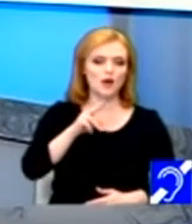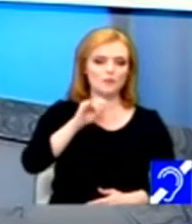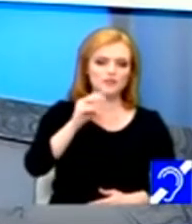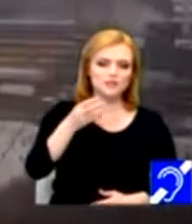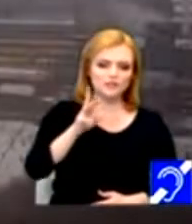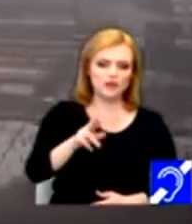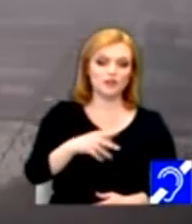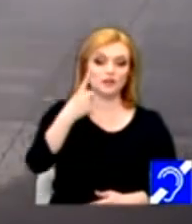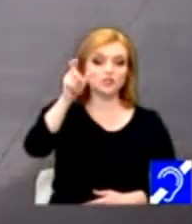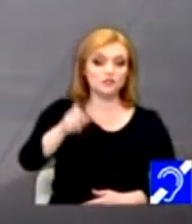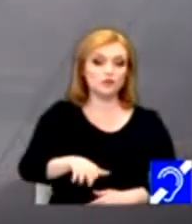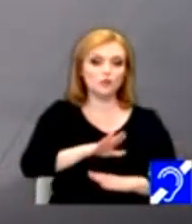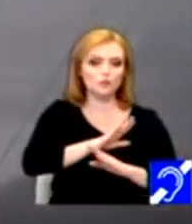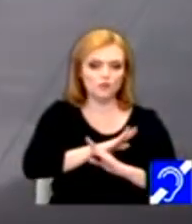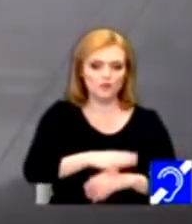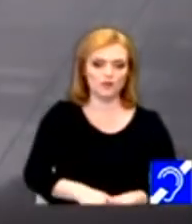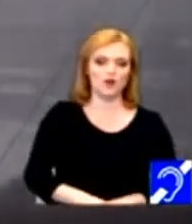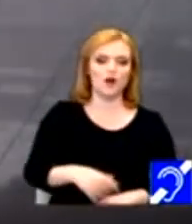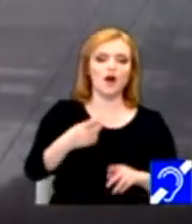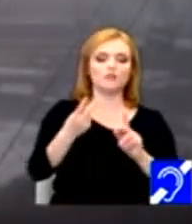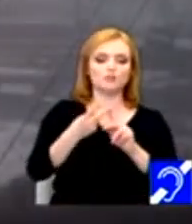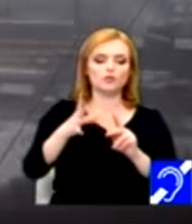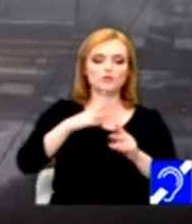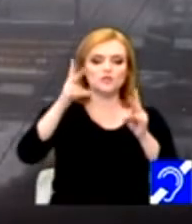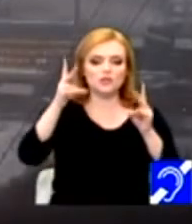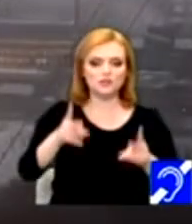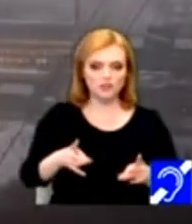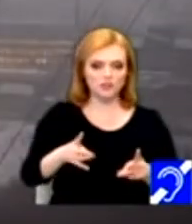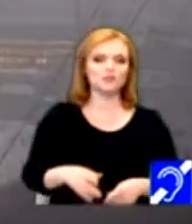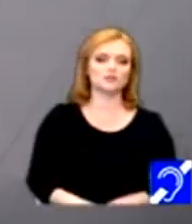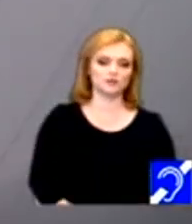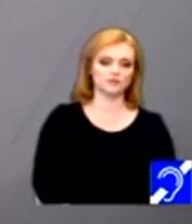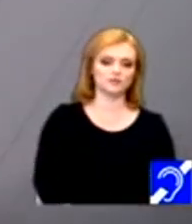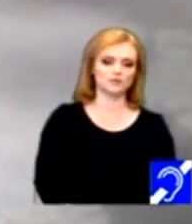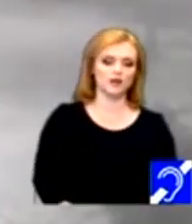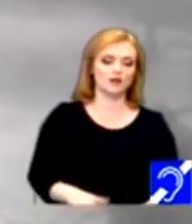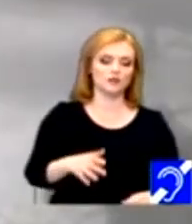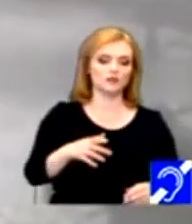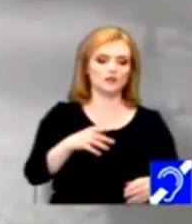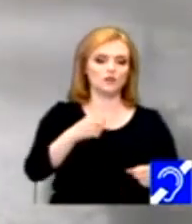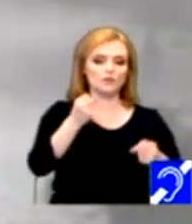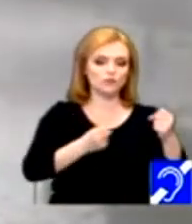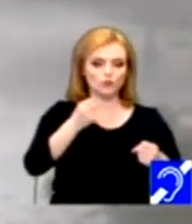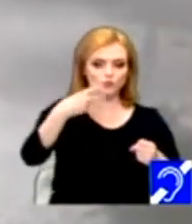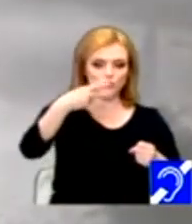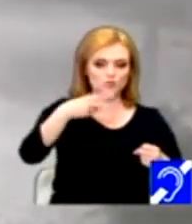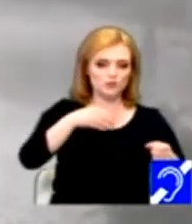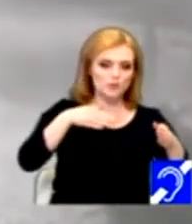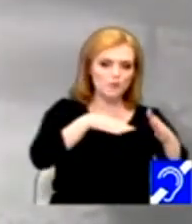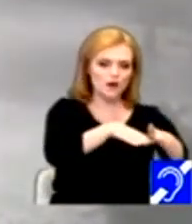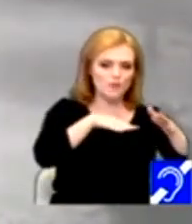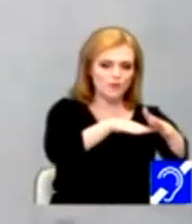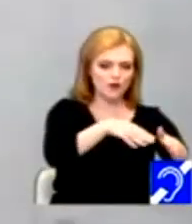O persoană a murit și 40 au fost rănite într-un accident în lanț în care au fost implicate 20 de mașini. La New York, un ciclist a murit după